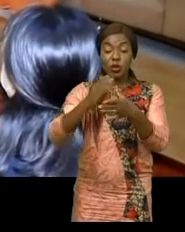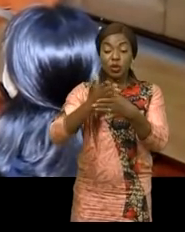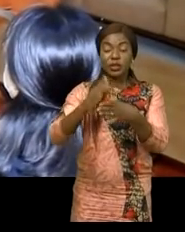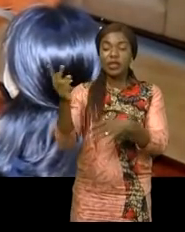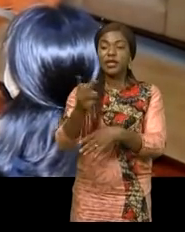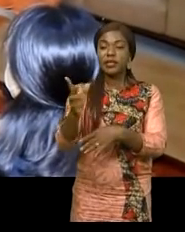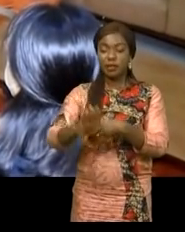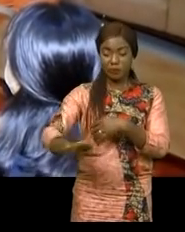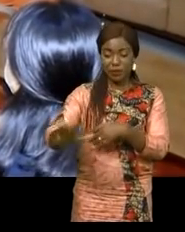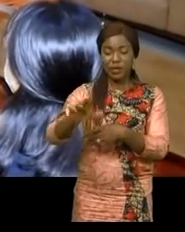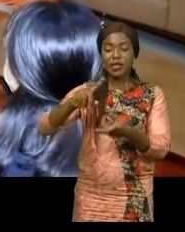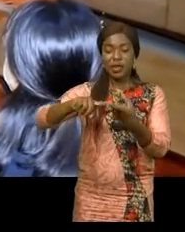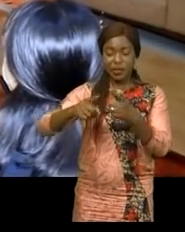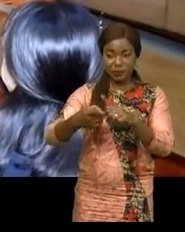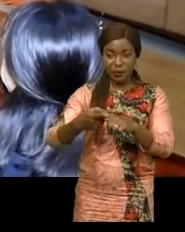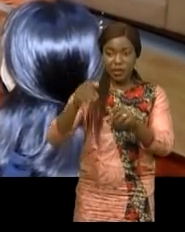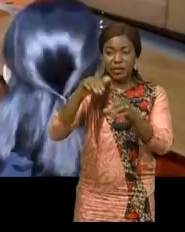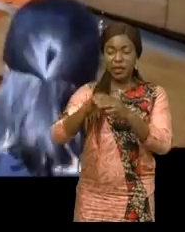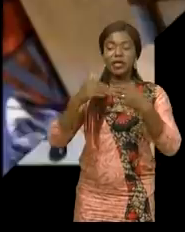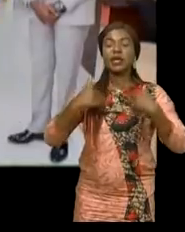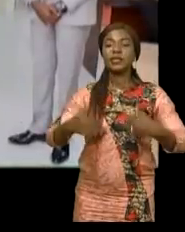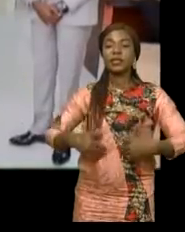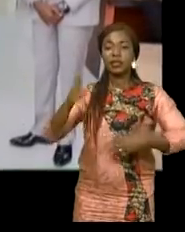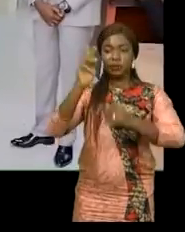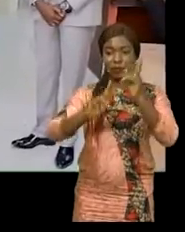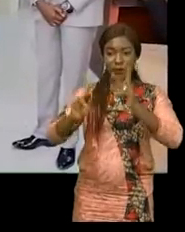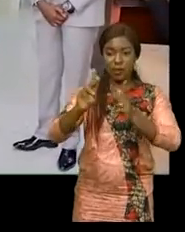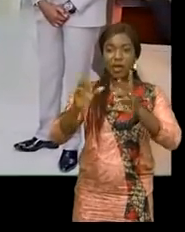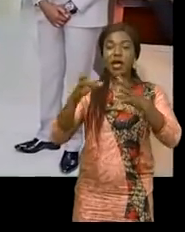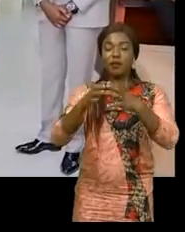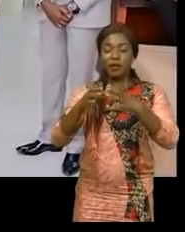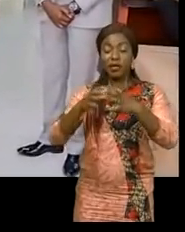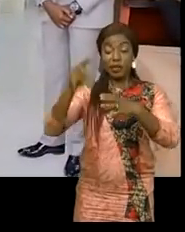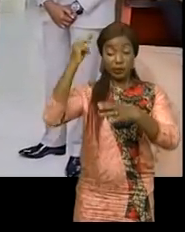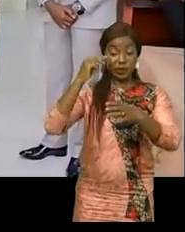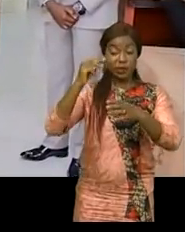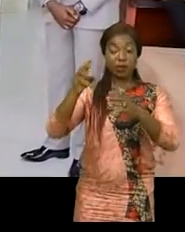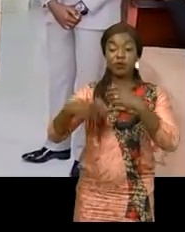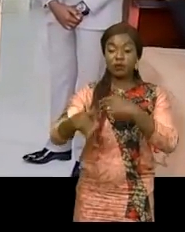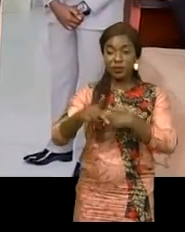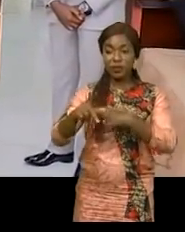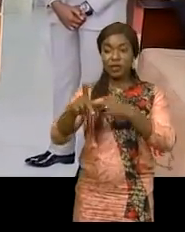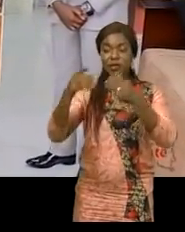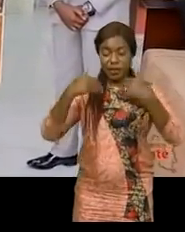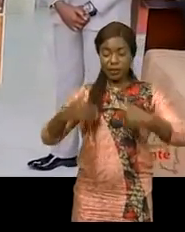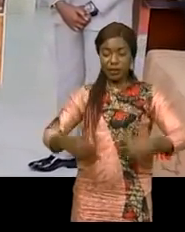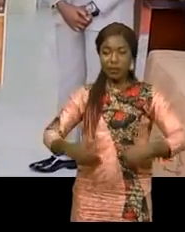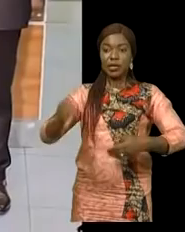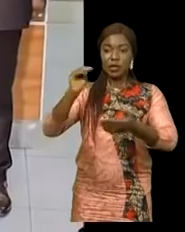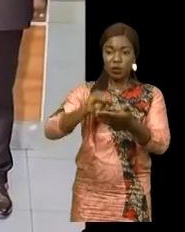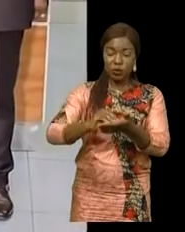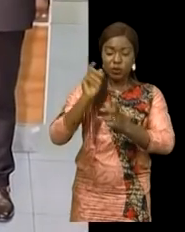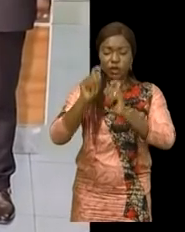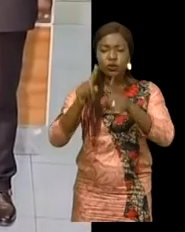amis particulièrement dans le domaine de la santé publique avec le ministre provincial de la santé du haut katanga joseph sambi il